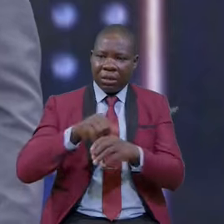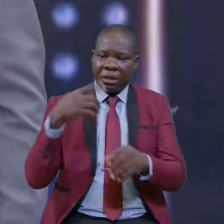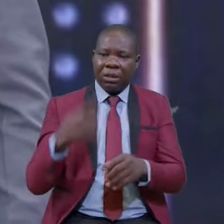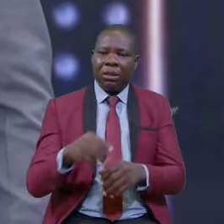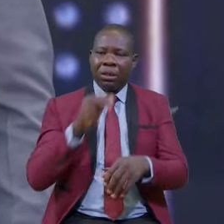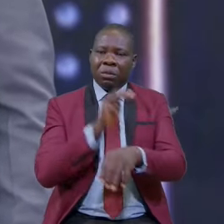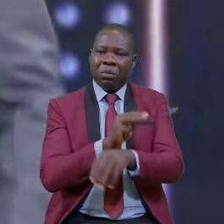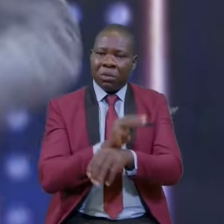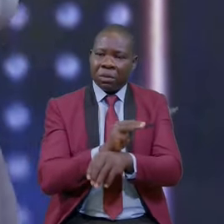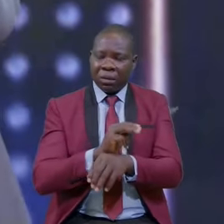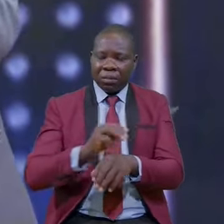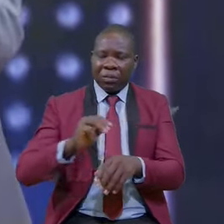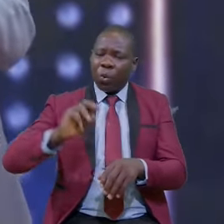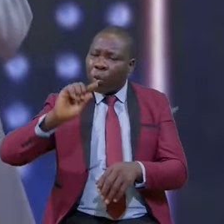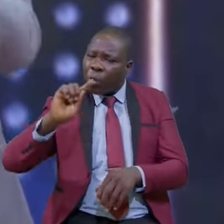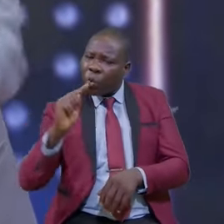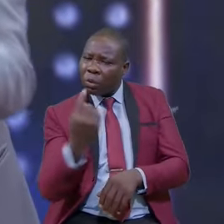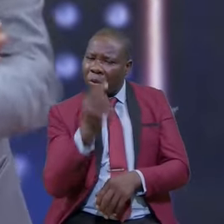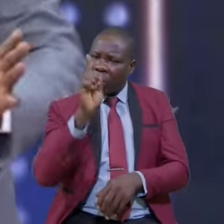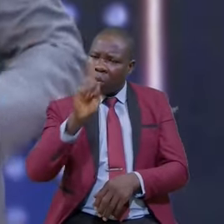Seulement 120 personnes dans la chambre haute.